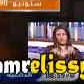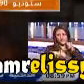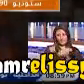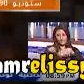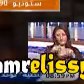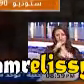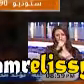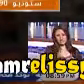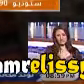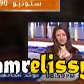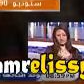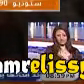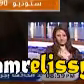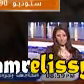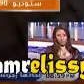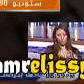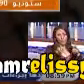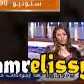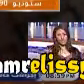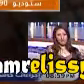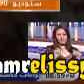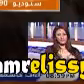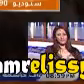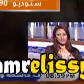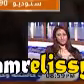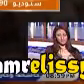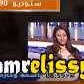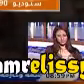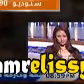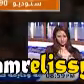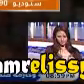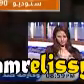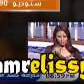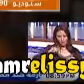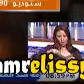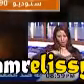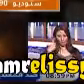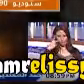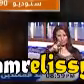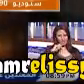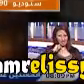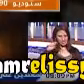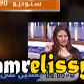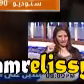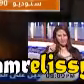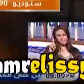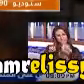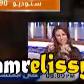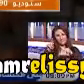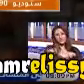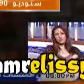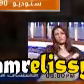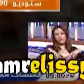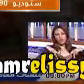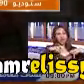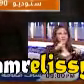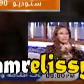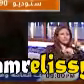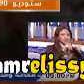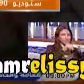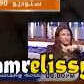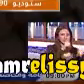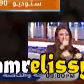عايز اعرف يعني حجم الاختلاف قد ايه ما بين الرايين هو الحقيقه هناك يعني حسب ما احنا